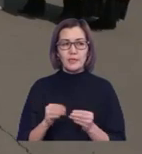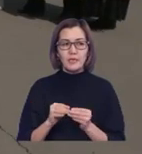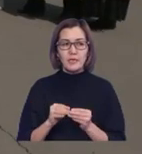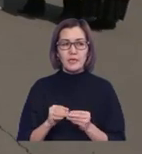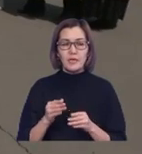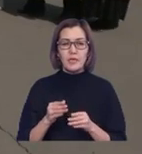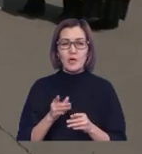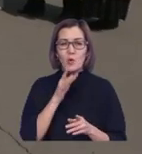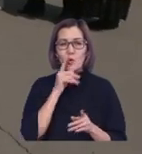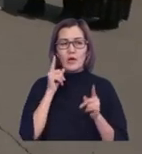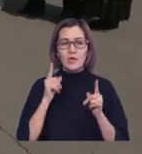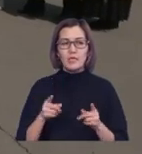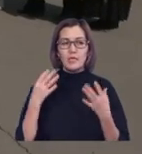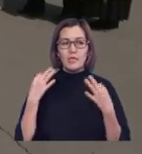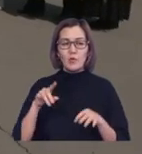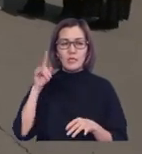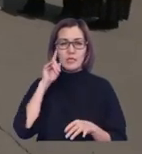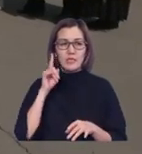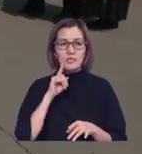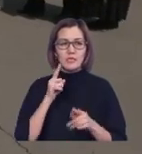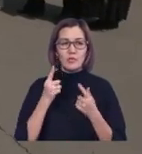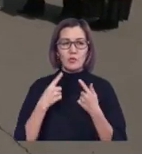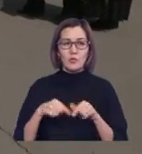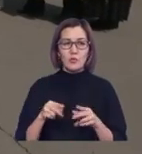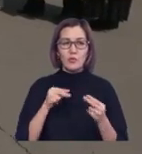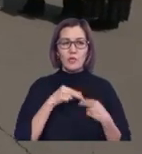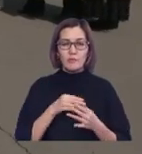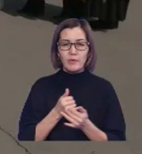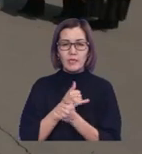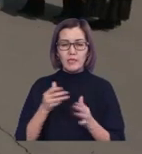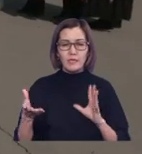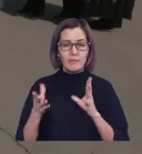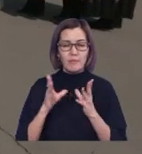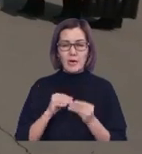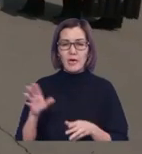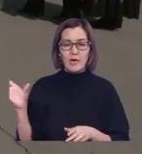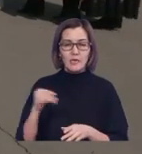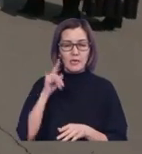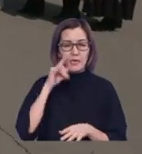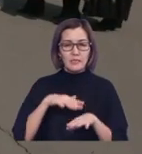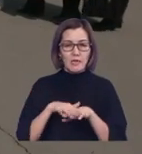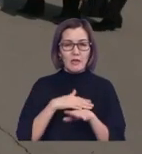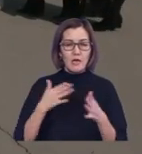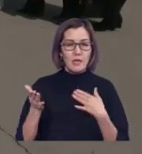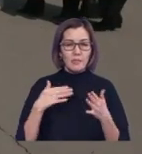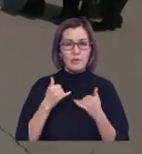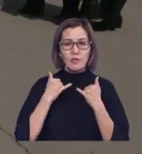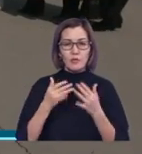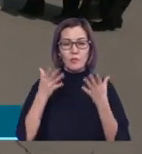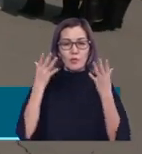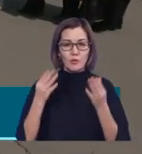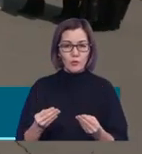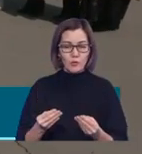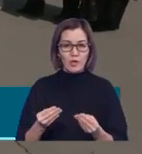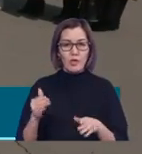осындай қысқа мерзім ішінде тәуелсіз Қазақстанды құру жолында еңбек еткен барша еліміздің азаматтарының бір-біріне құрмет білдіретін күні.